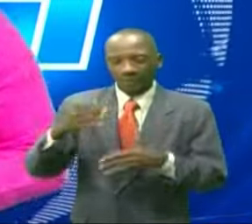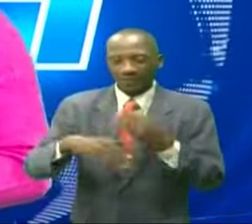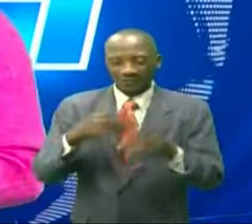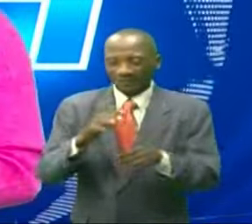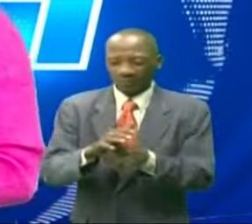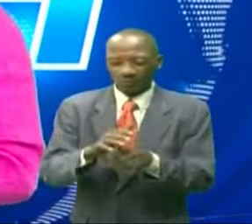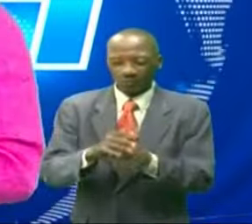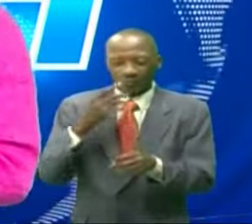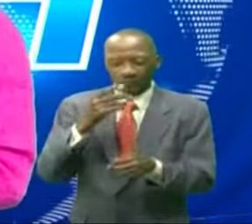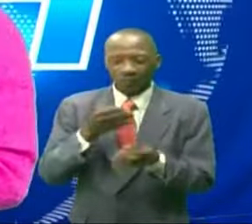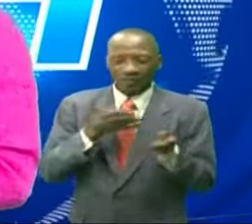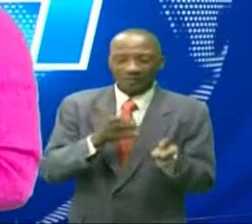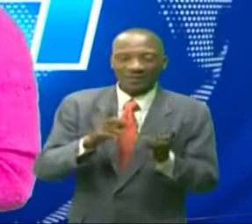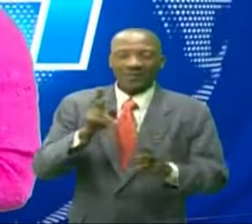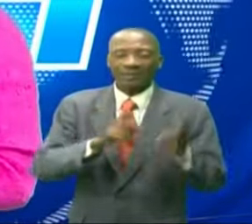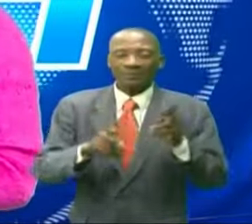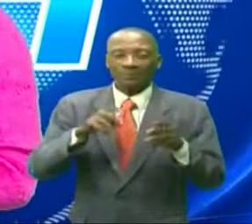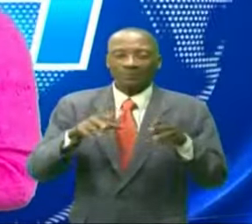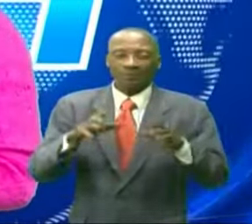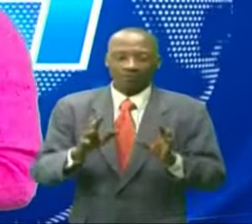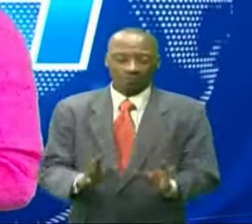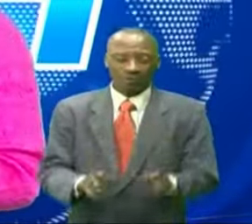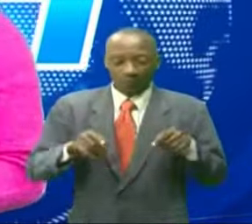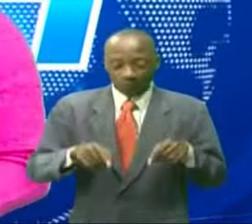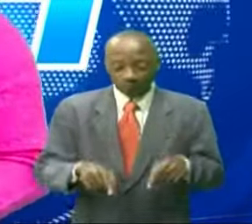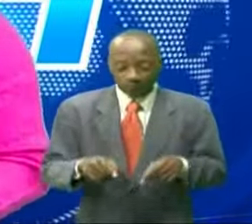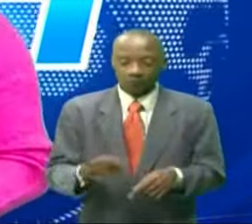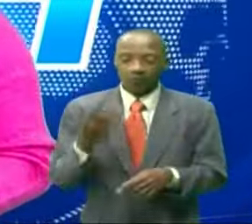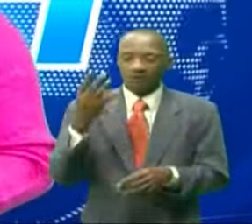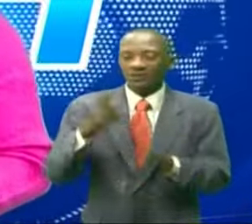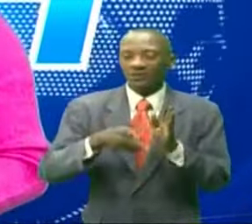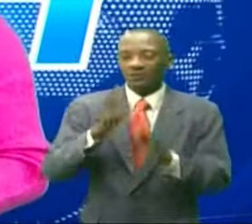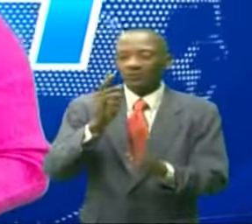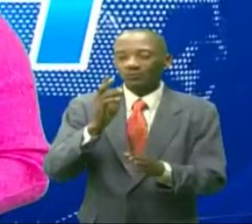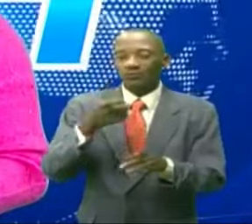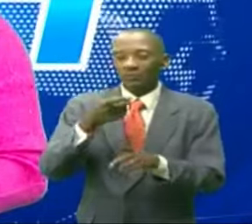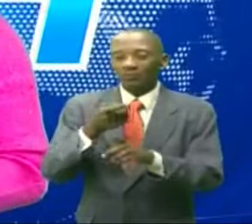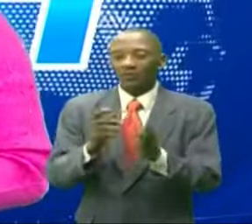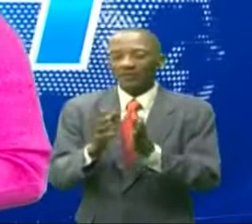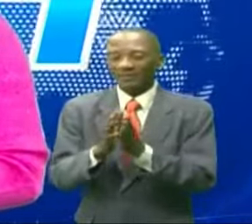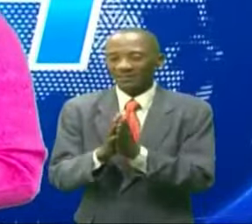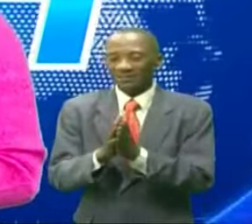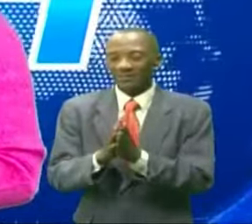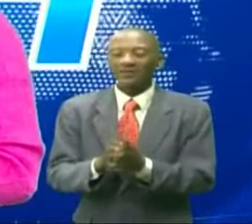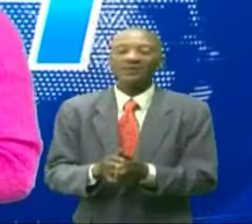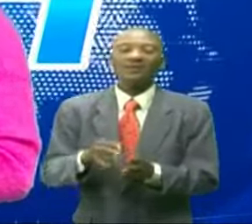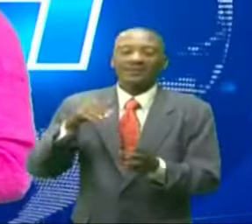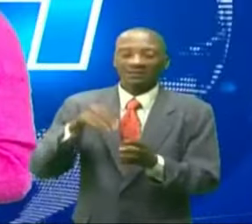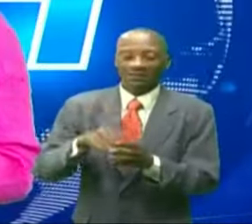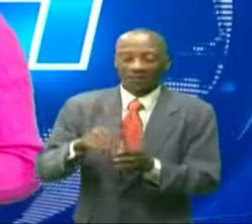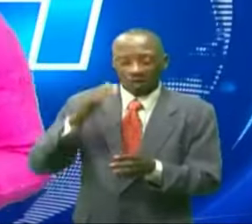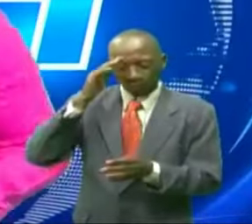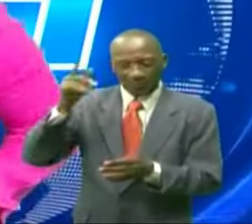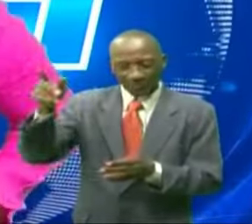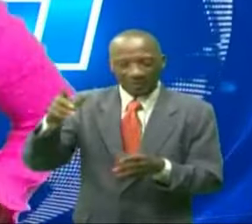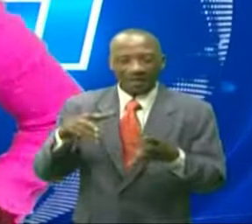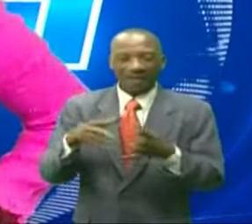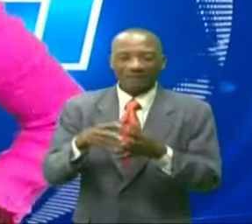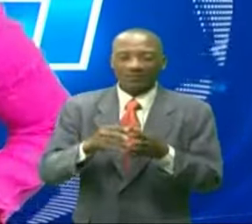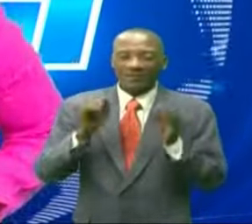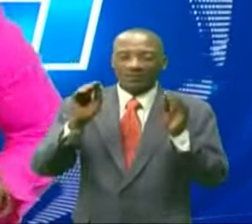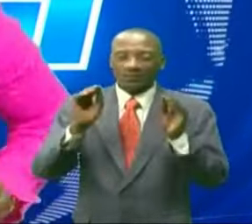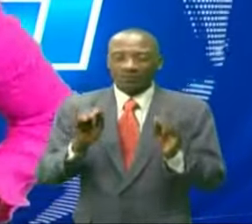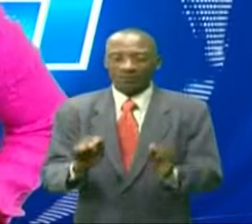grade lui a été décerné ce jeudi 12 octobre 2023 en présence de plusieurs professeurs